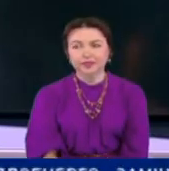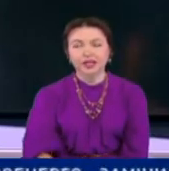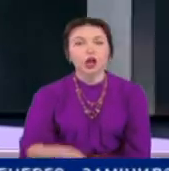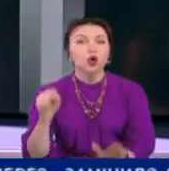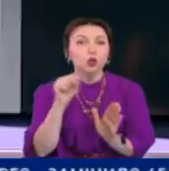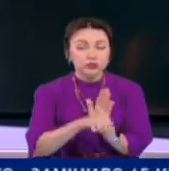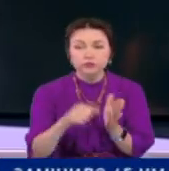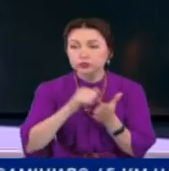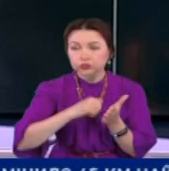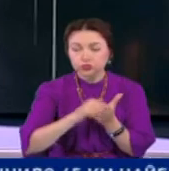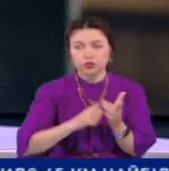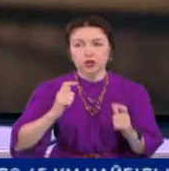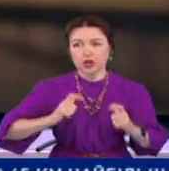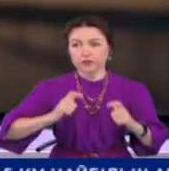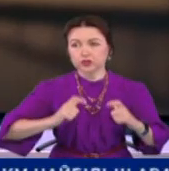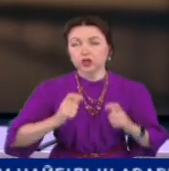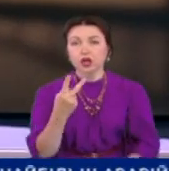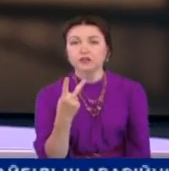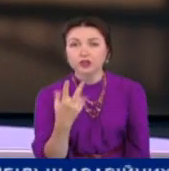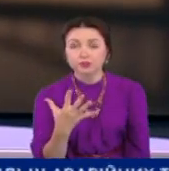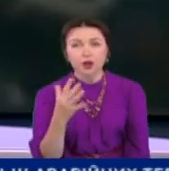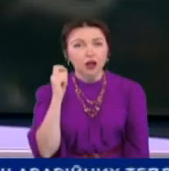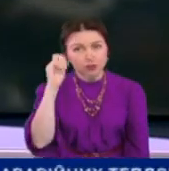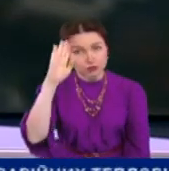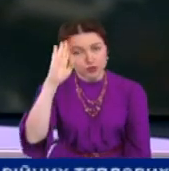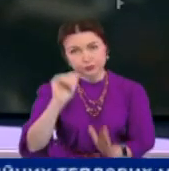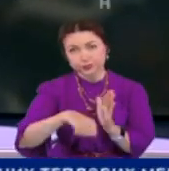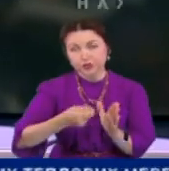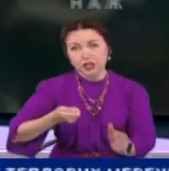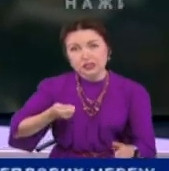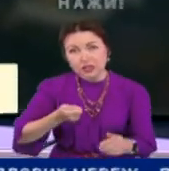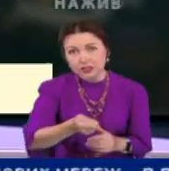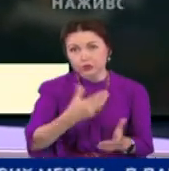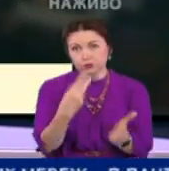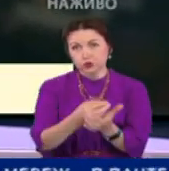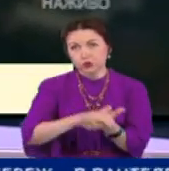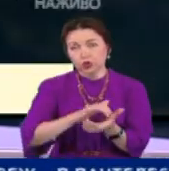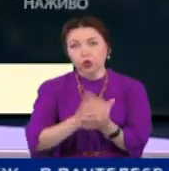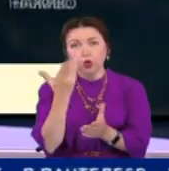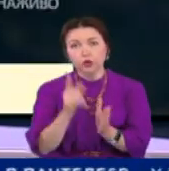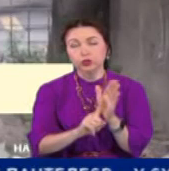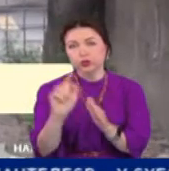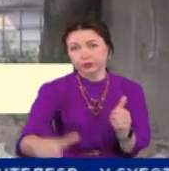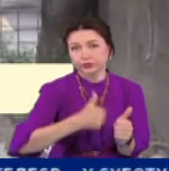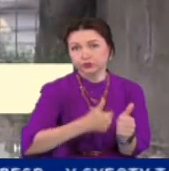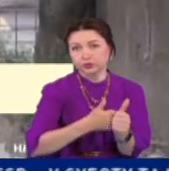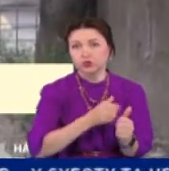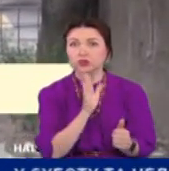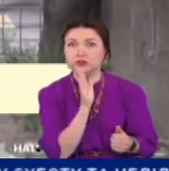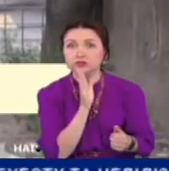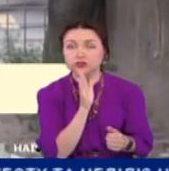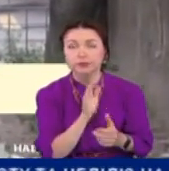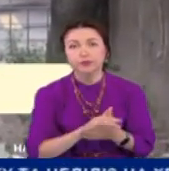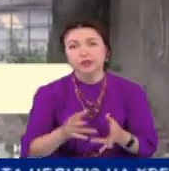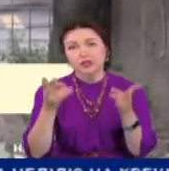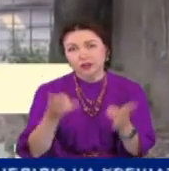Убивство через ревнощі. 25-річний безхатько зарізав знайомого, коли той почав чіплятися до його дівчини. Трагічна